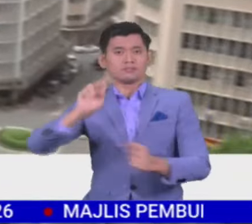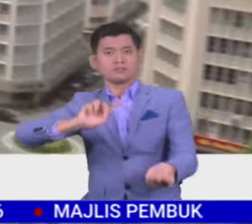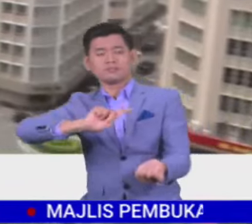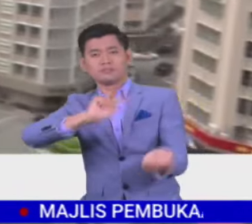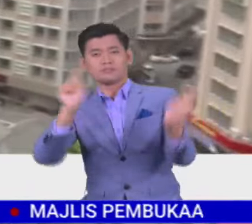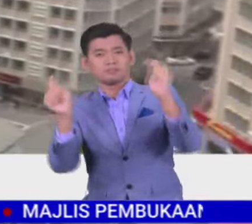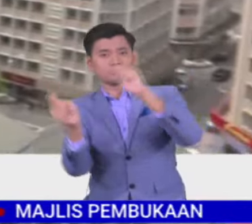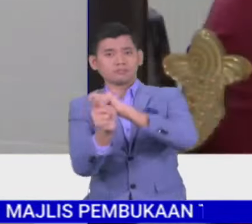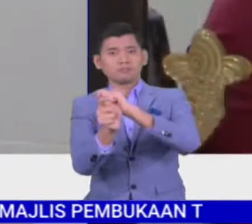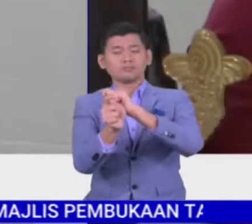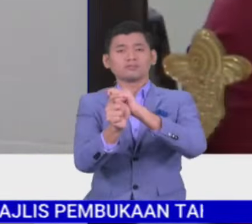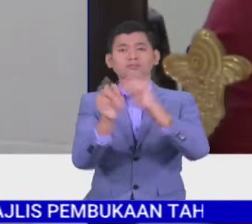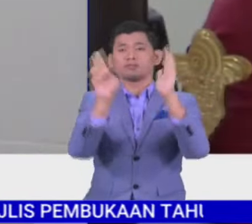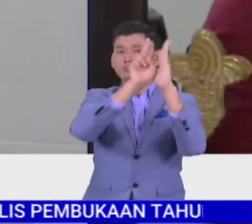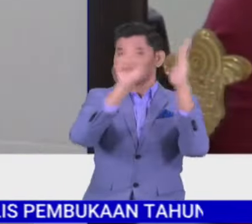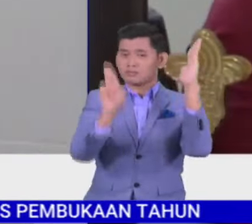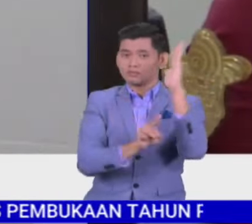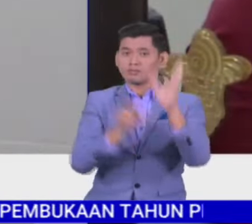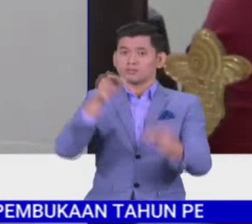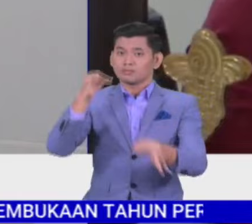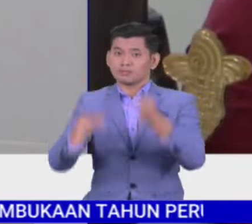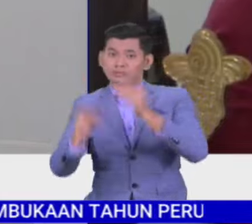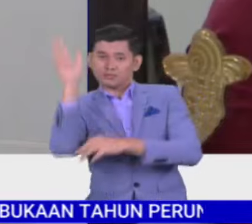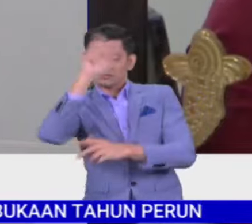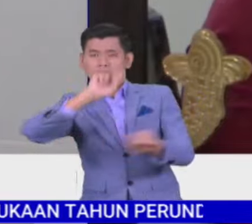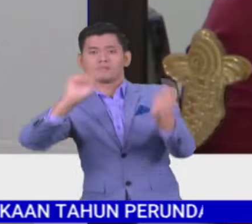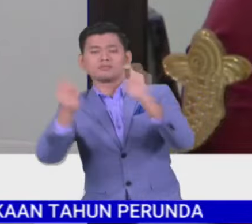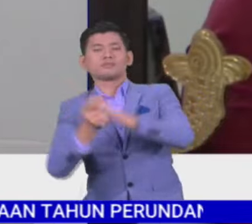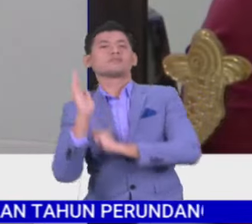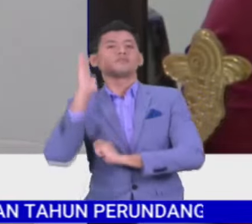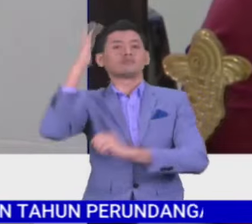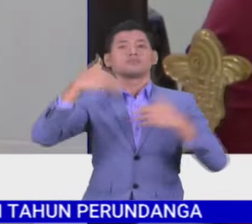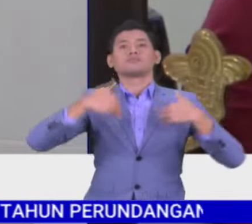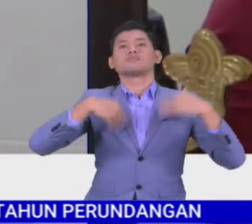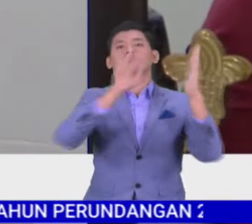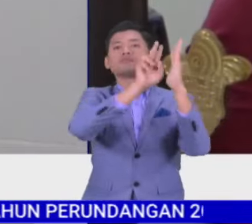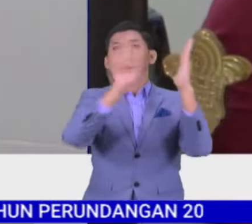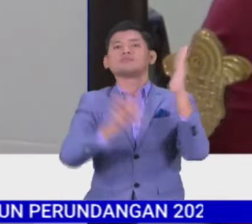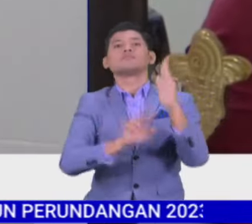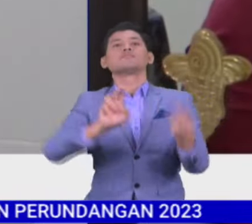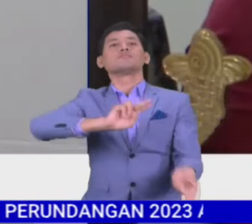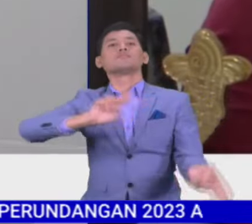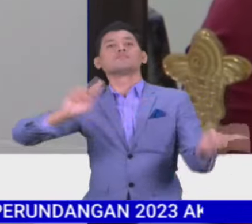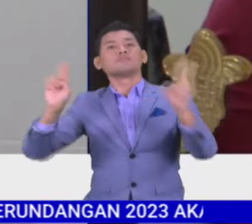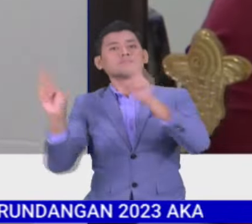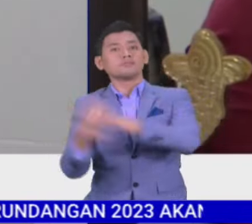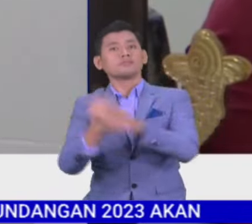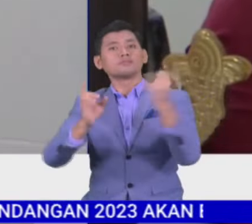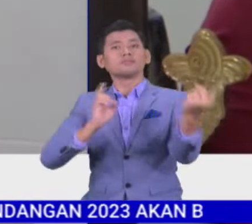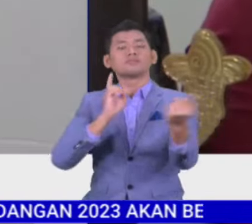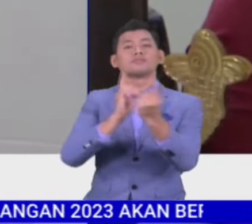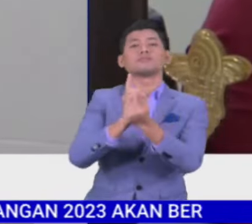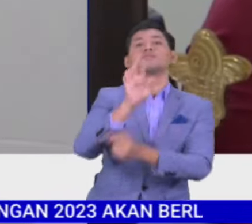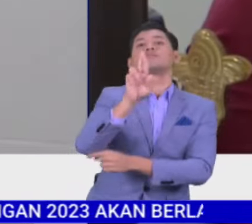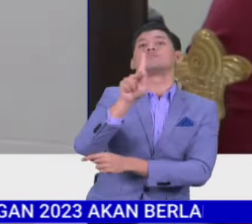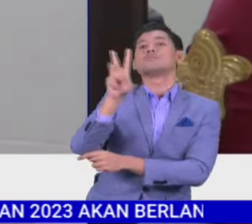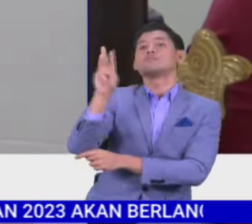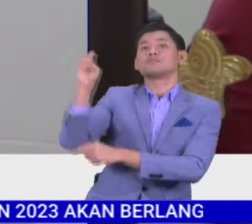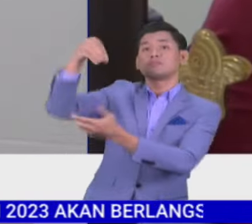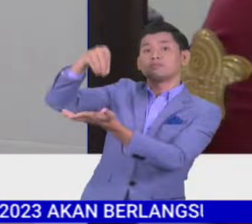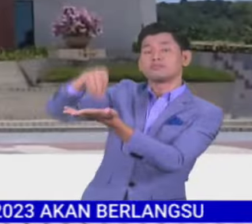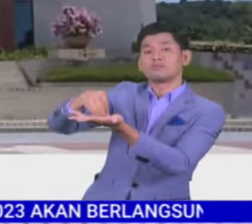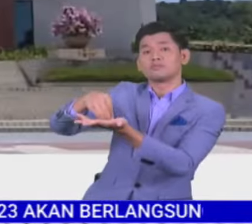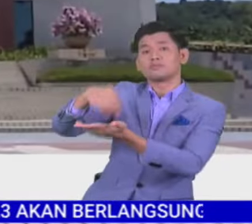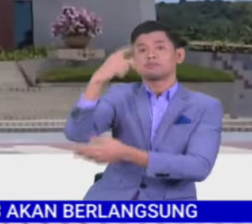selalunya apabila kerajaan Kuta akan ada polisi-polisi yang berubah beliau ditemui RTM di Kota